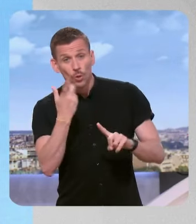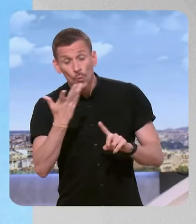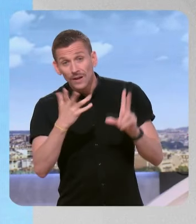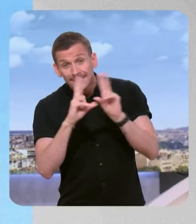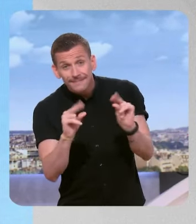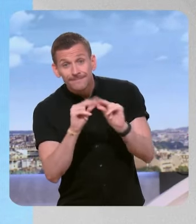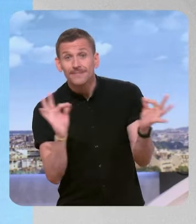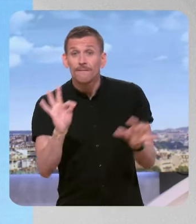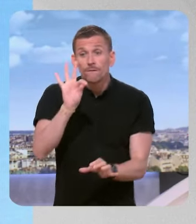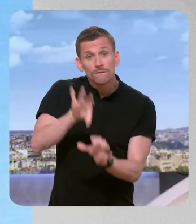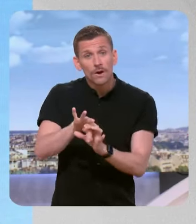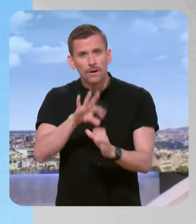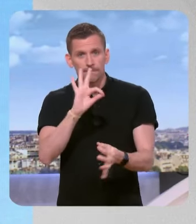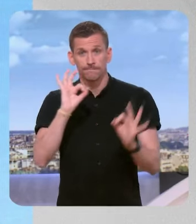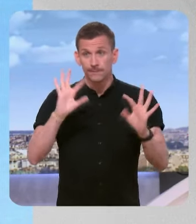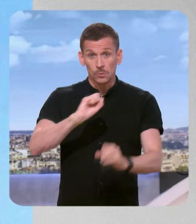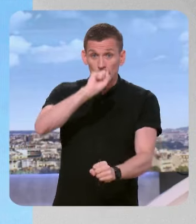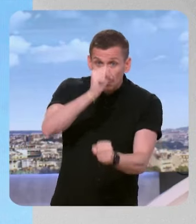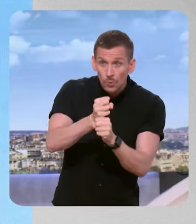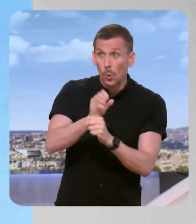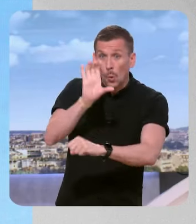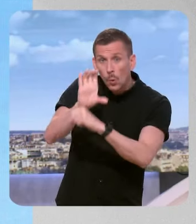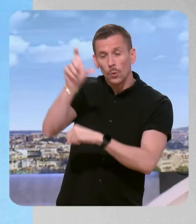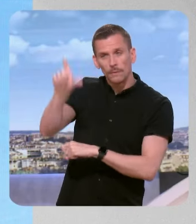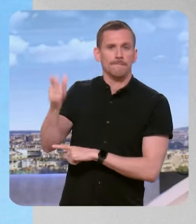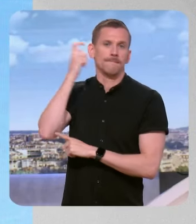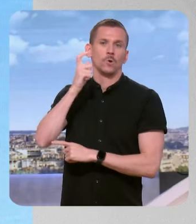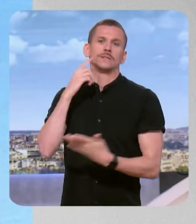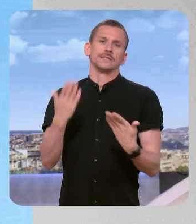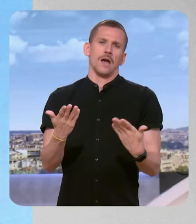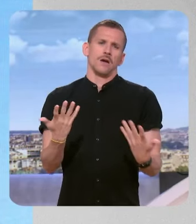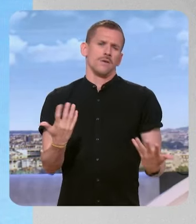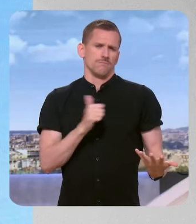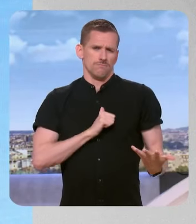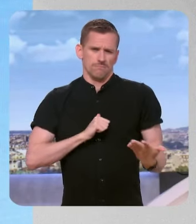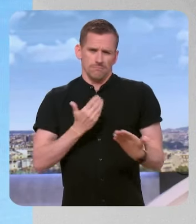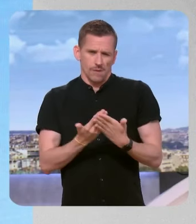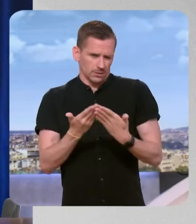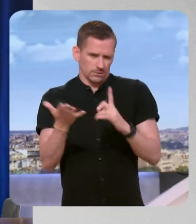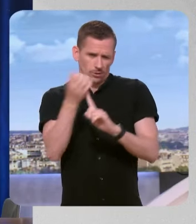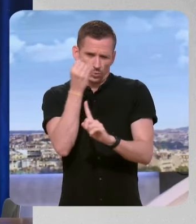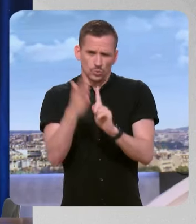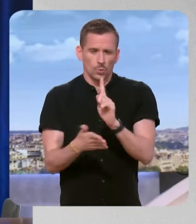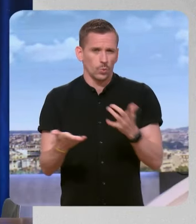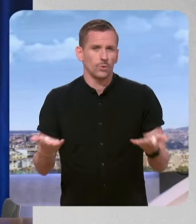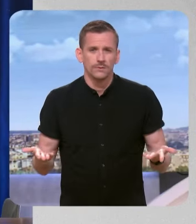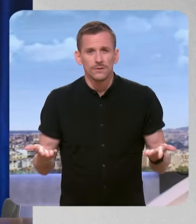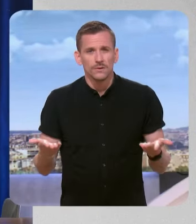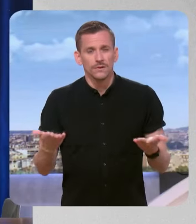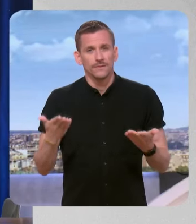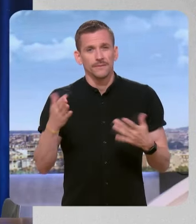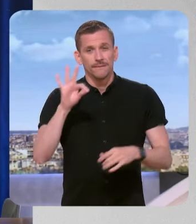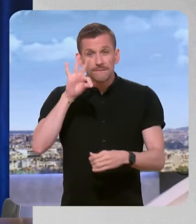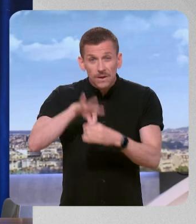vote sanction envers Emmanuel Macron puisque tel est l'enjeu qu'on essaie de nous faire croire un vote sanction mais